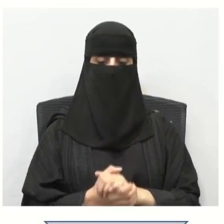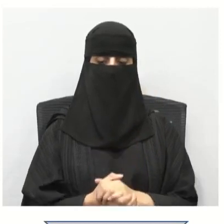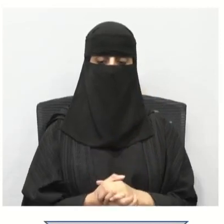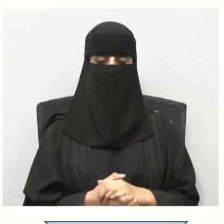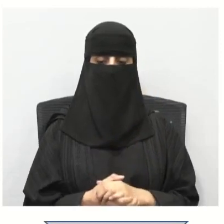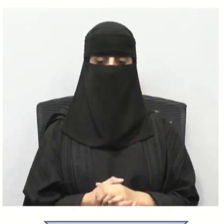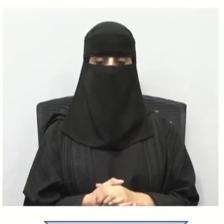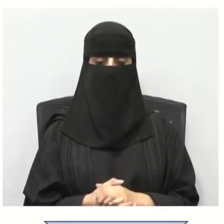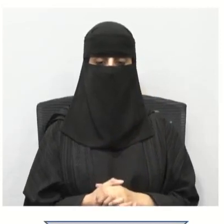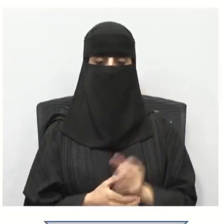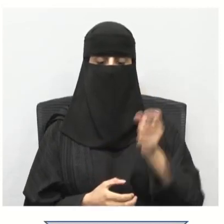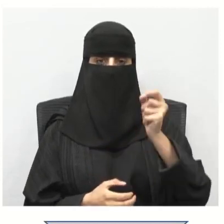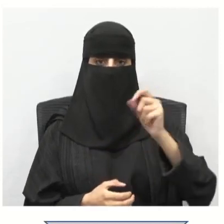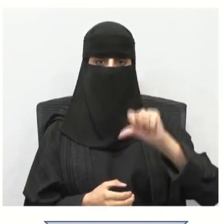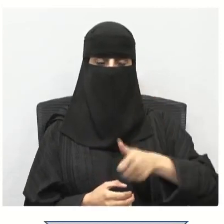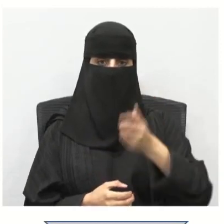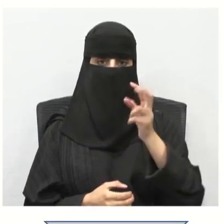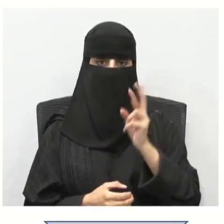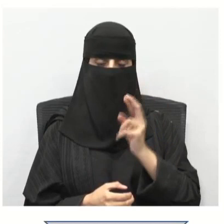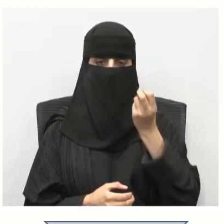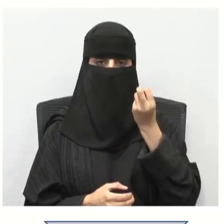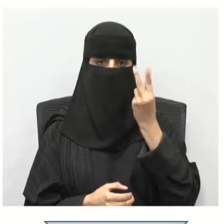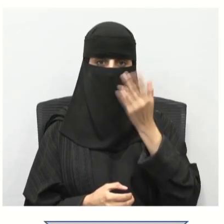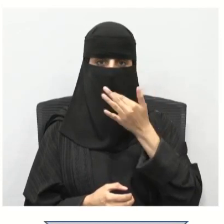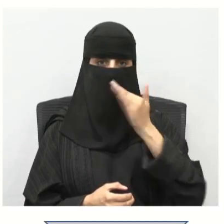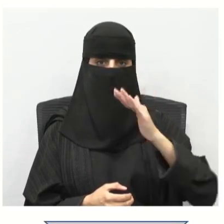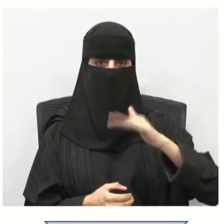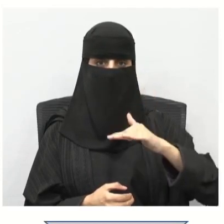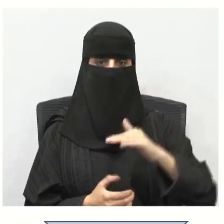المعلمه فواز مخترع